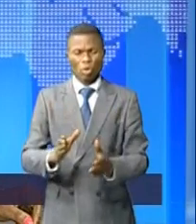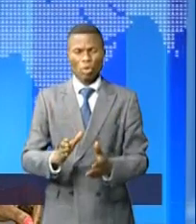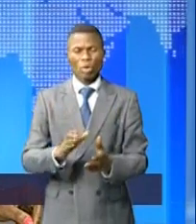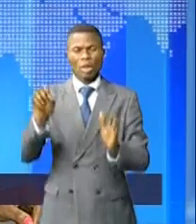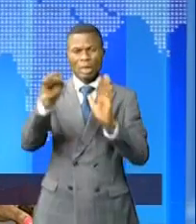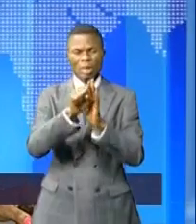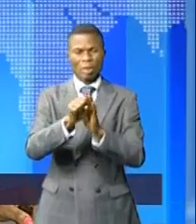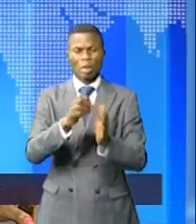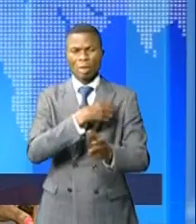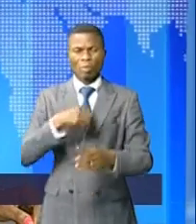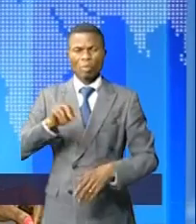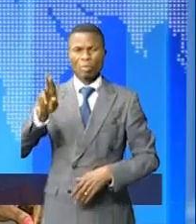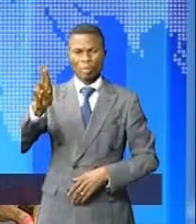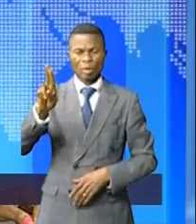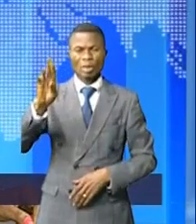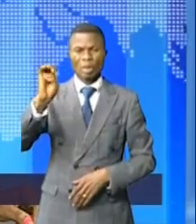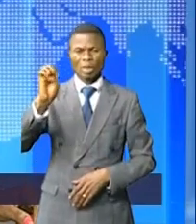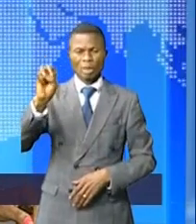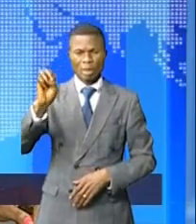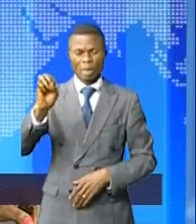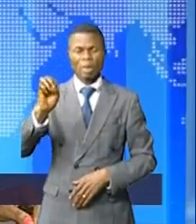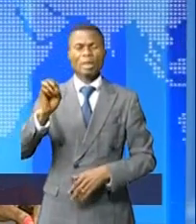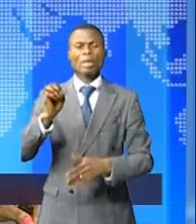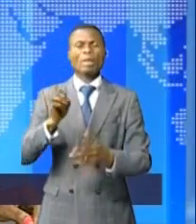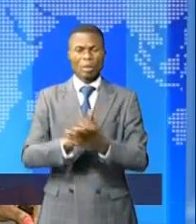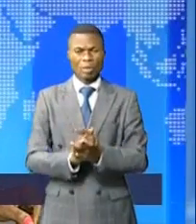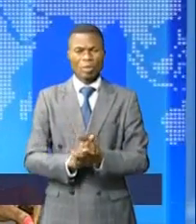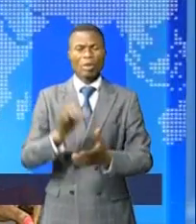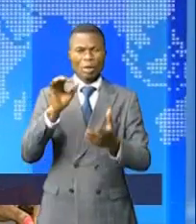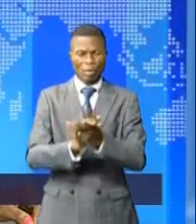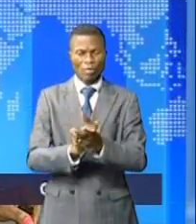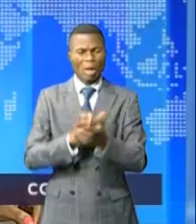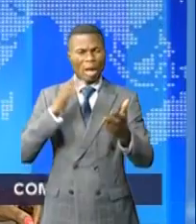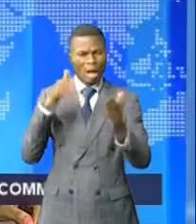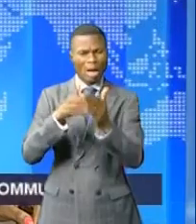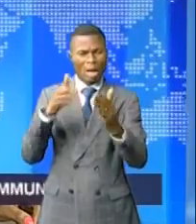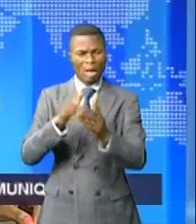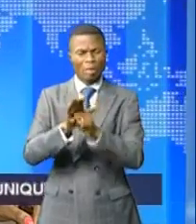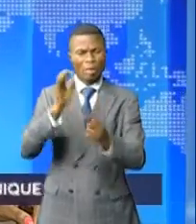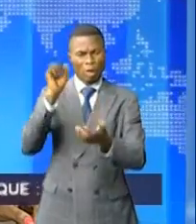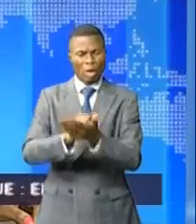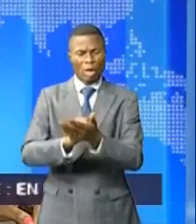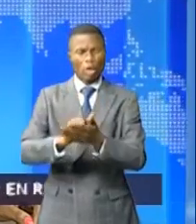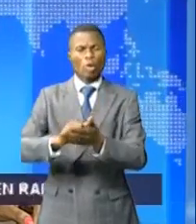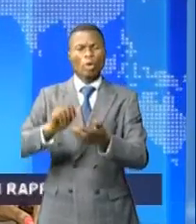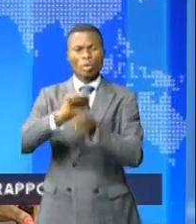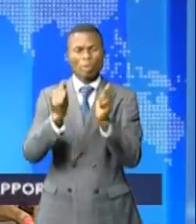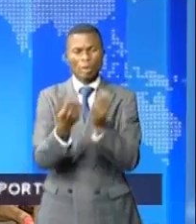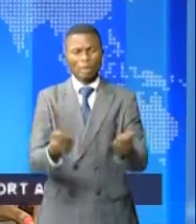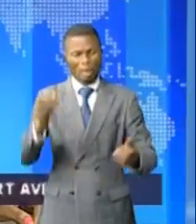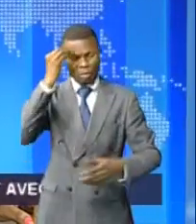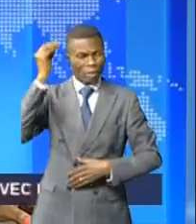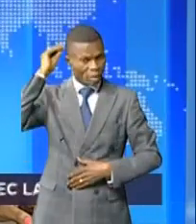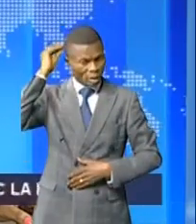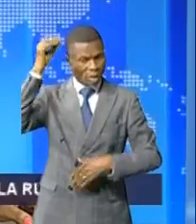de Reine Pembe Asielo et Elodie Bokambulu, femmes qui combattent pour cette catégorie de enfants. C'était